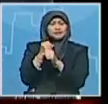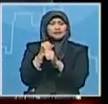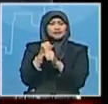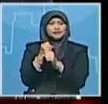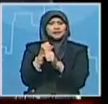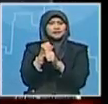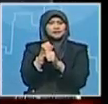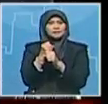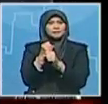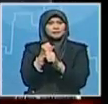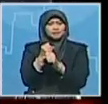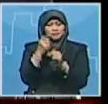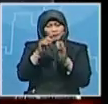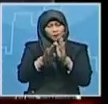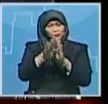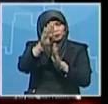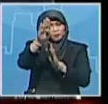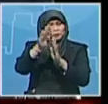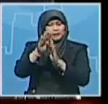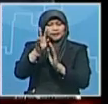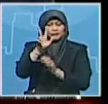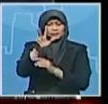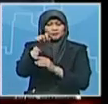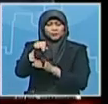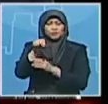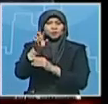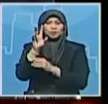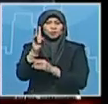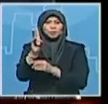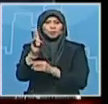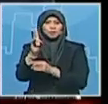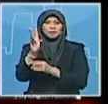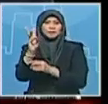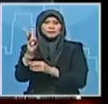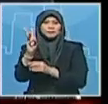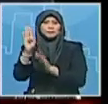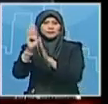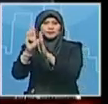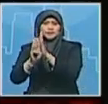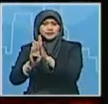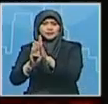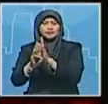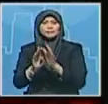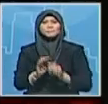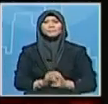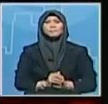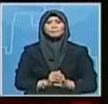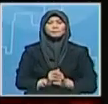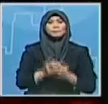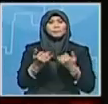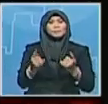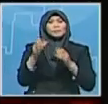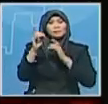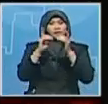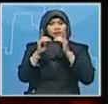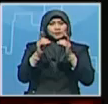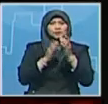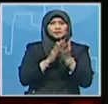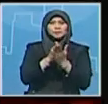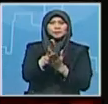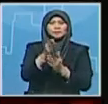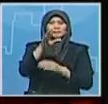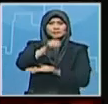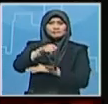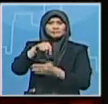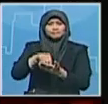pembangunan ialah 3.763 bilion. Anda sedang menyaksikan dialog dibawakan secara langsung